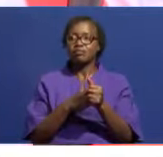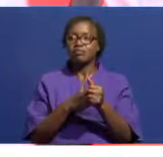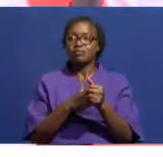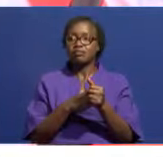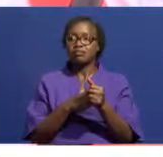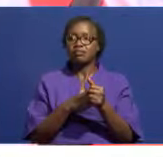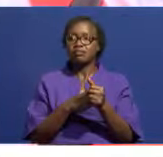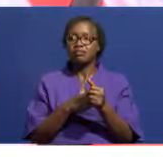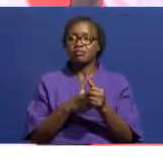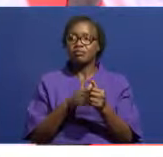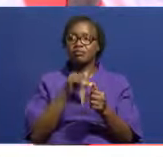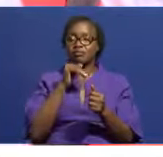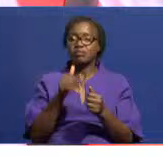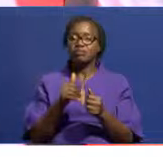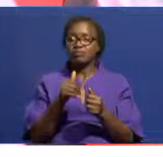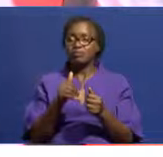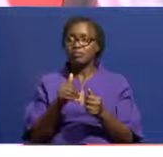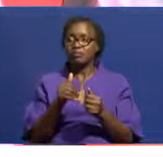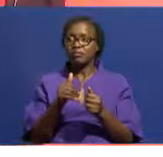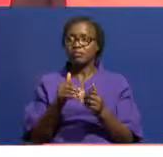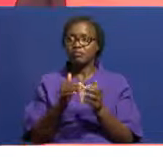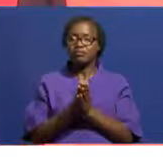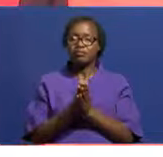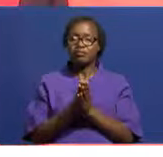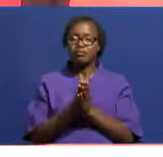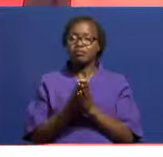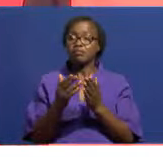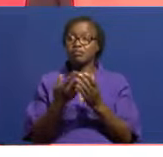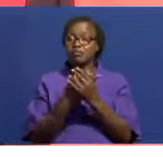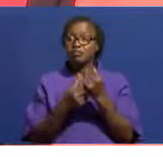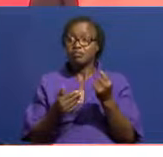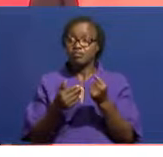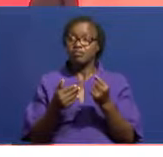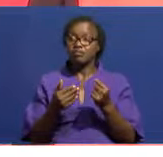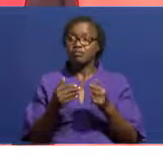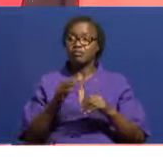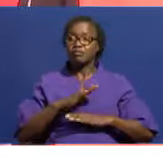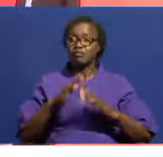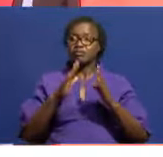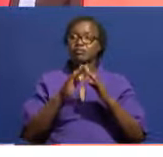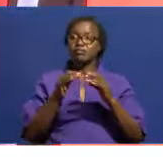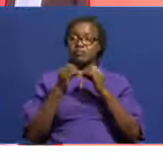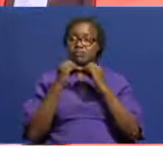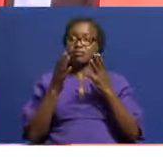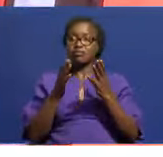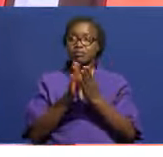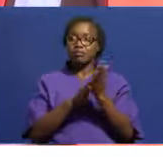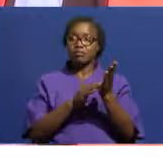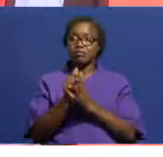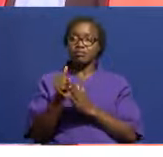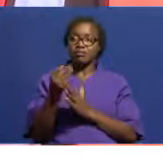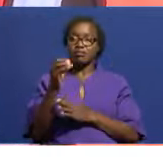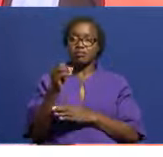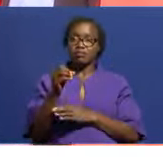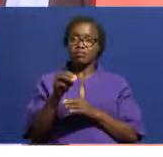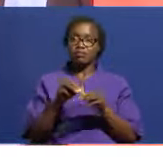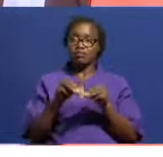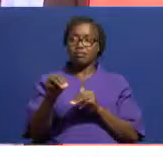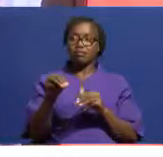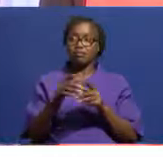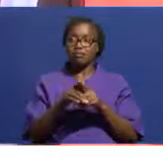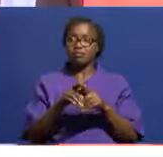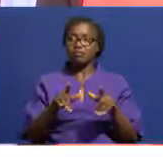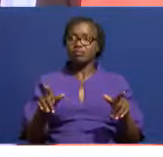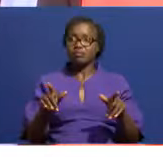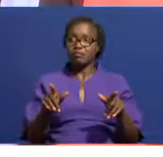by non-partisan or bipartisan arrangement. There is not enough housing if we're going to demolish 30 meters of riparian land.